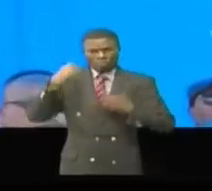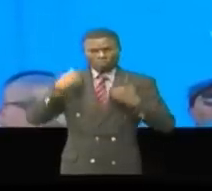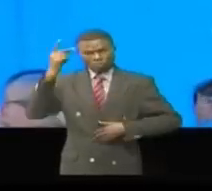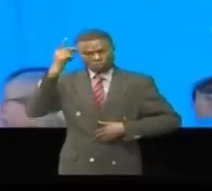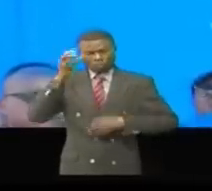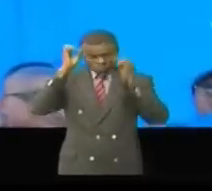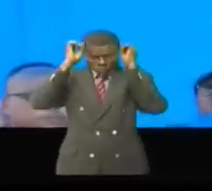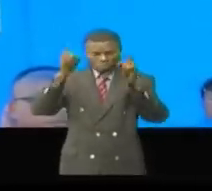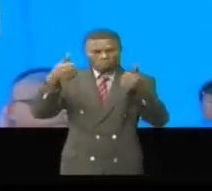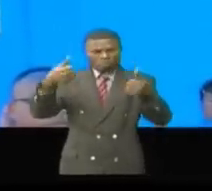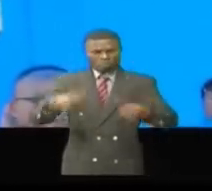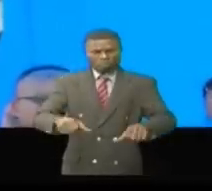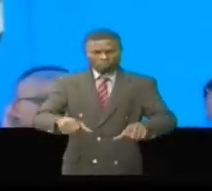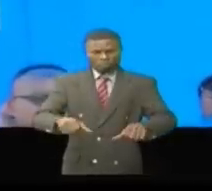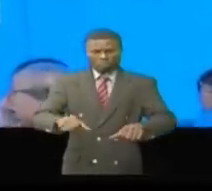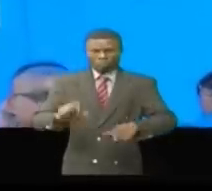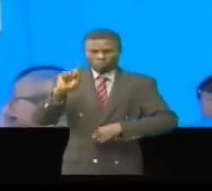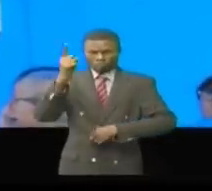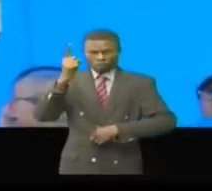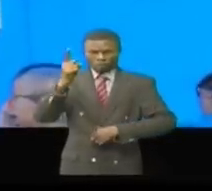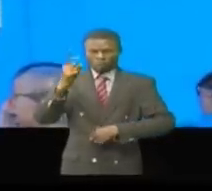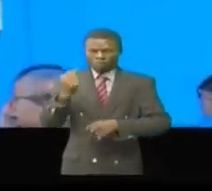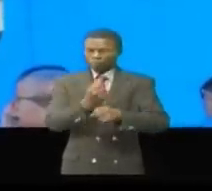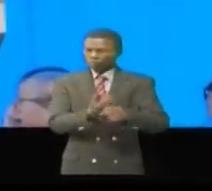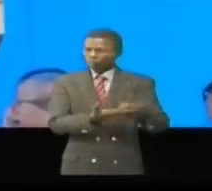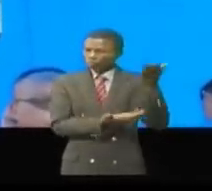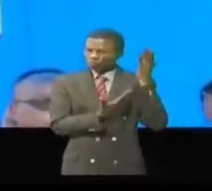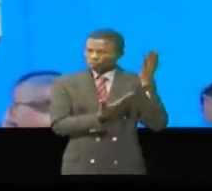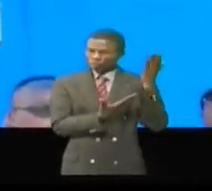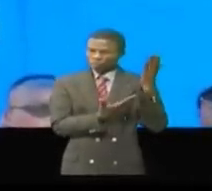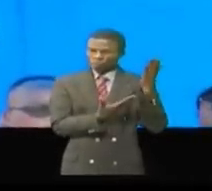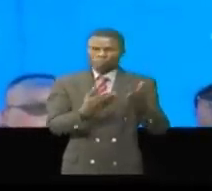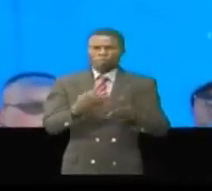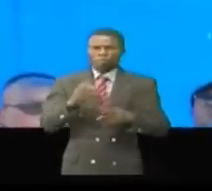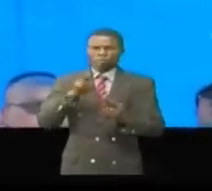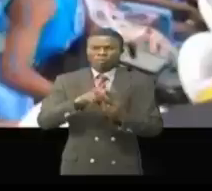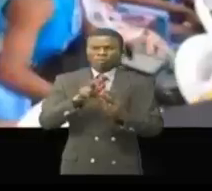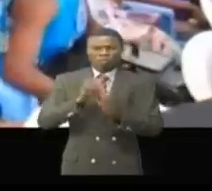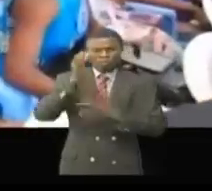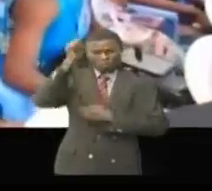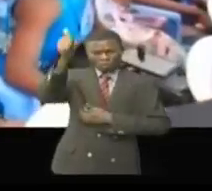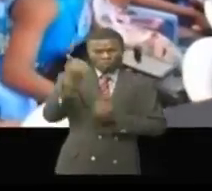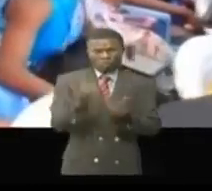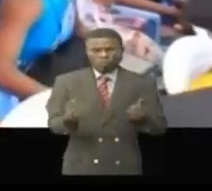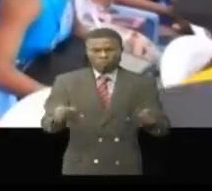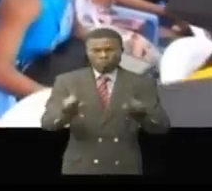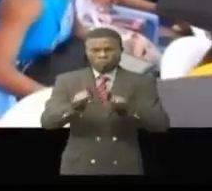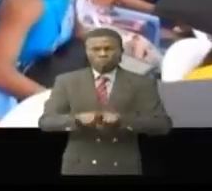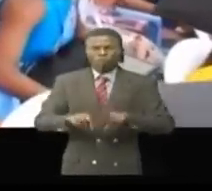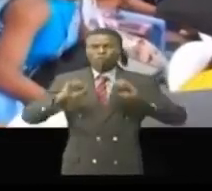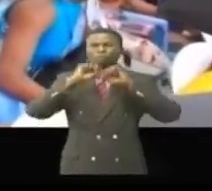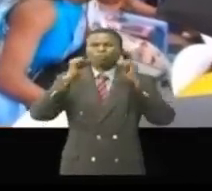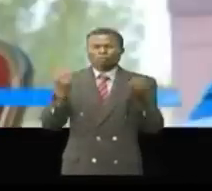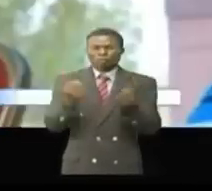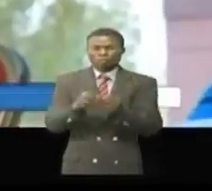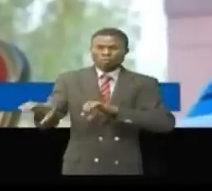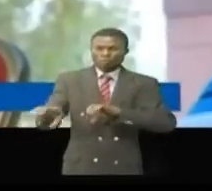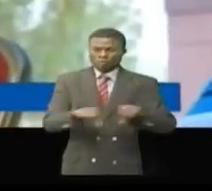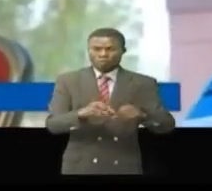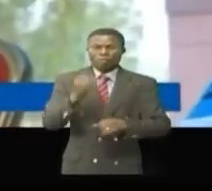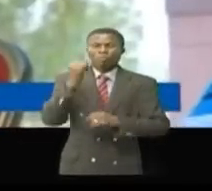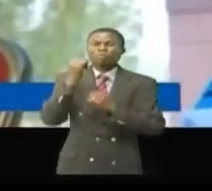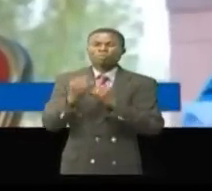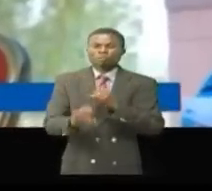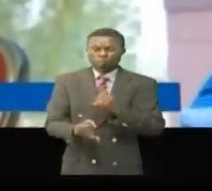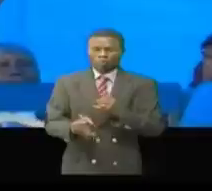l'éducation reste l'un des investissements les plus importants pour garantir l'avenir des enfants et de la société. La cérémonie s'est